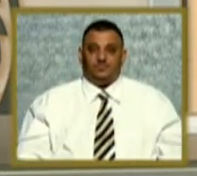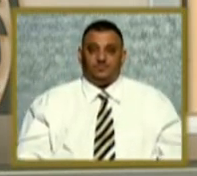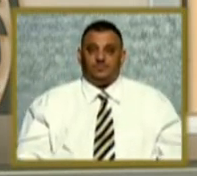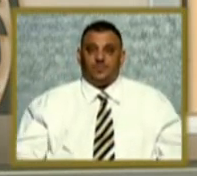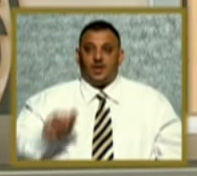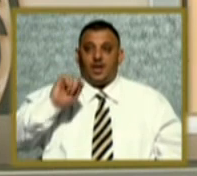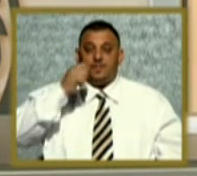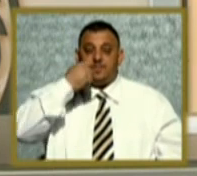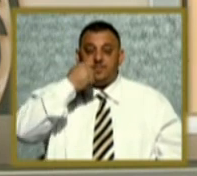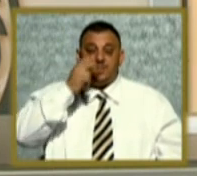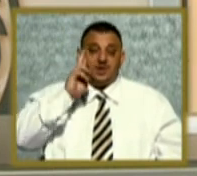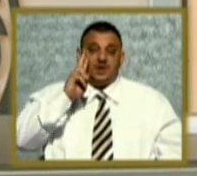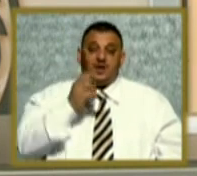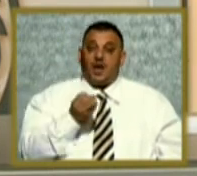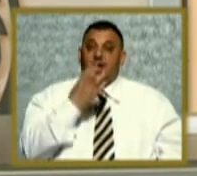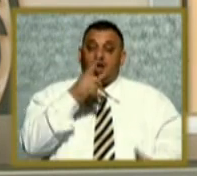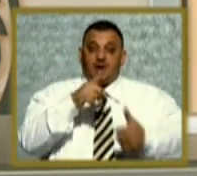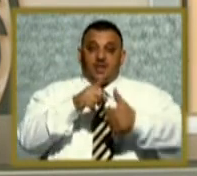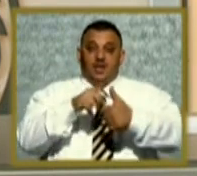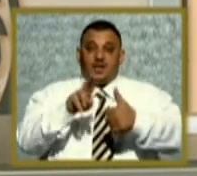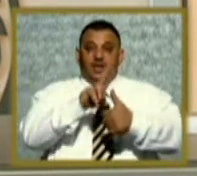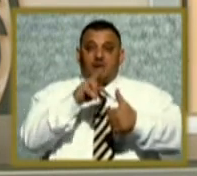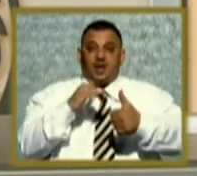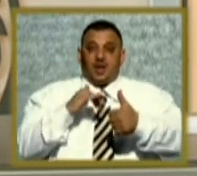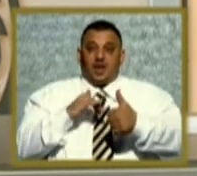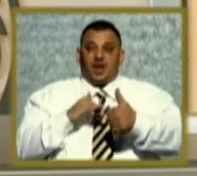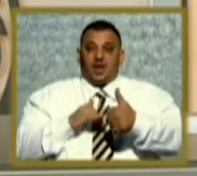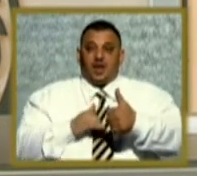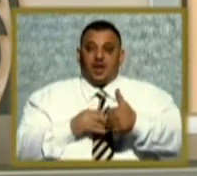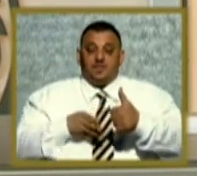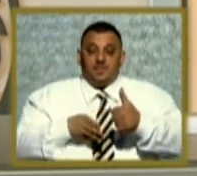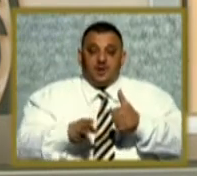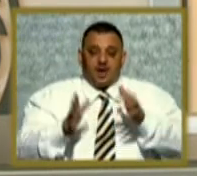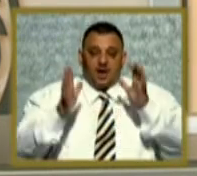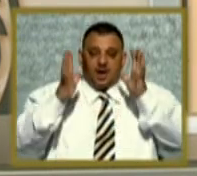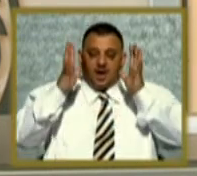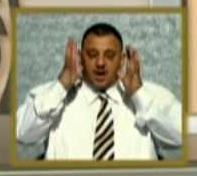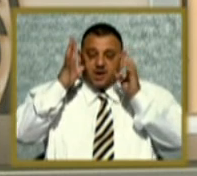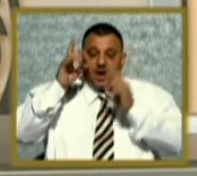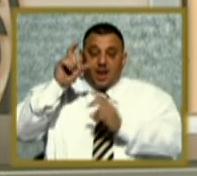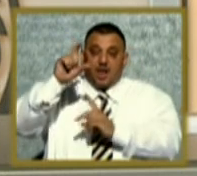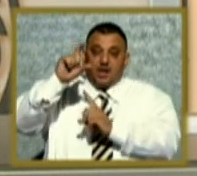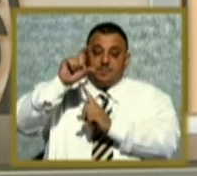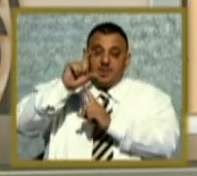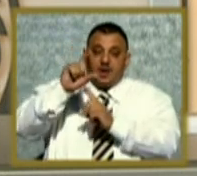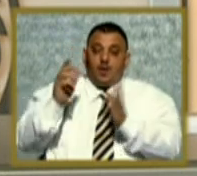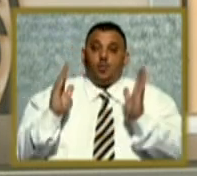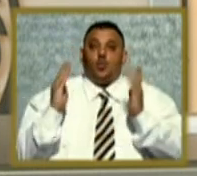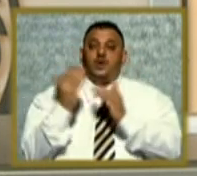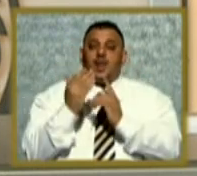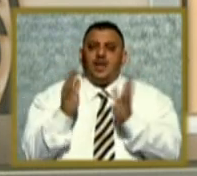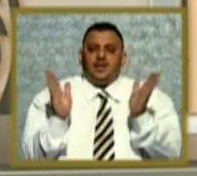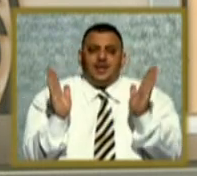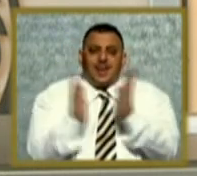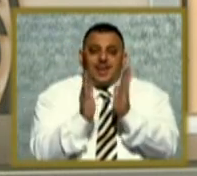أبو عمر من كندا يسأل يقول بالنسبة لي يريد أن هو يذهب يصلي الجماعة أو صلاة الجمعة، يقول الجمعة أو